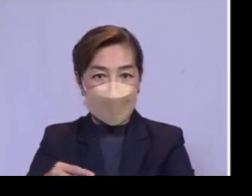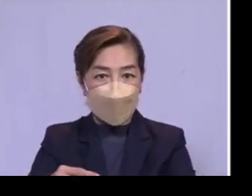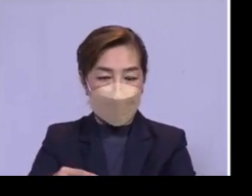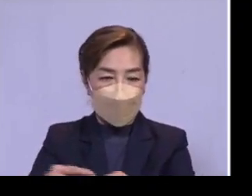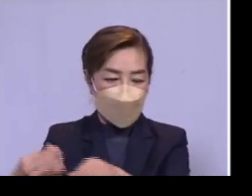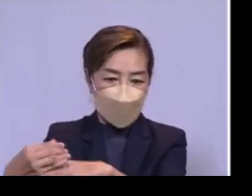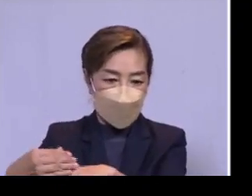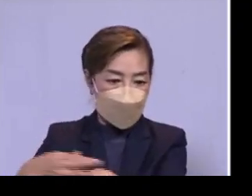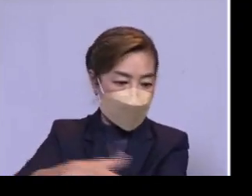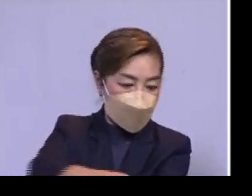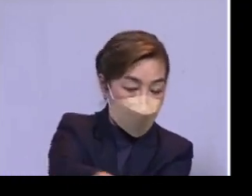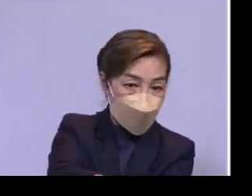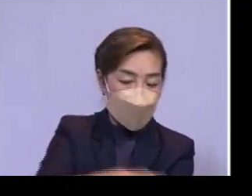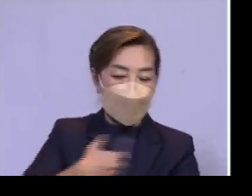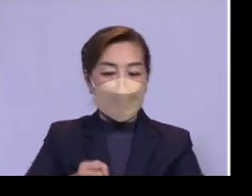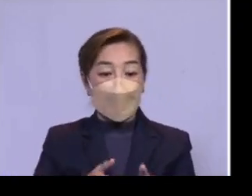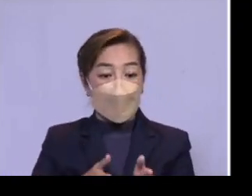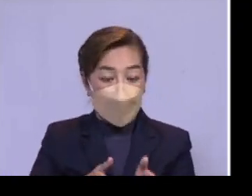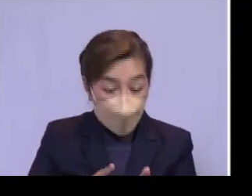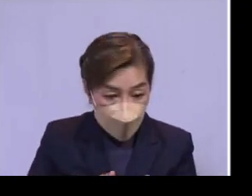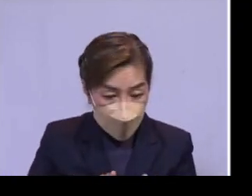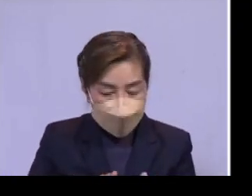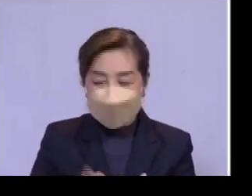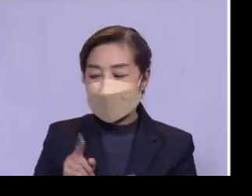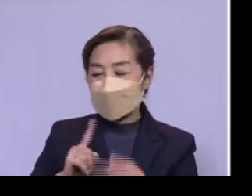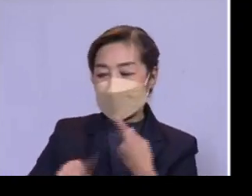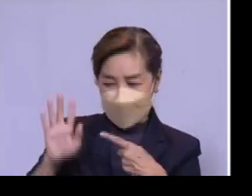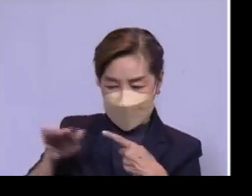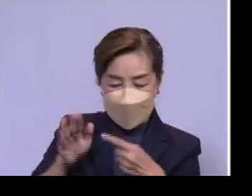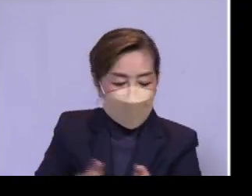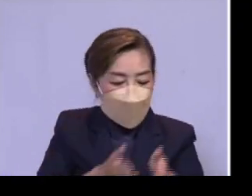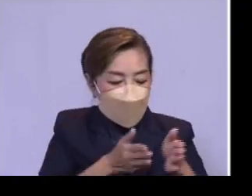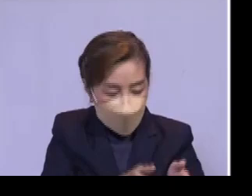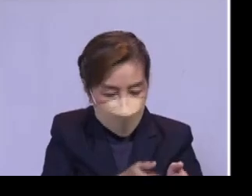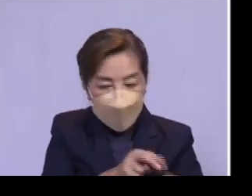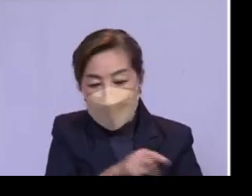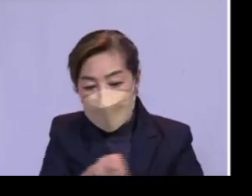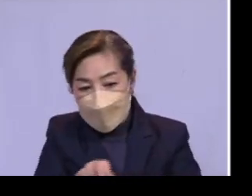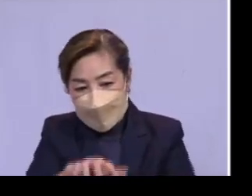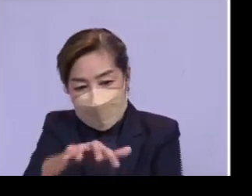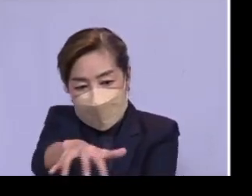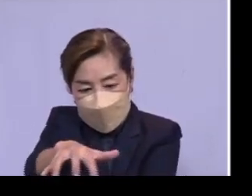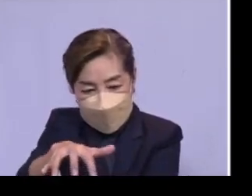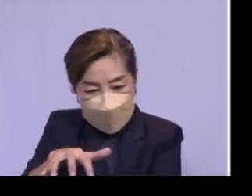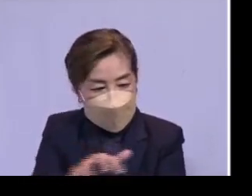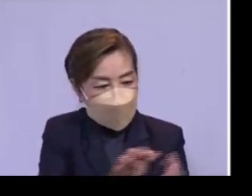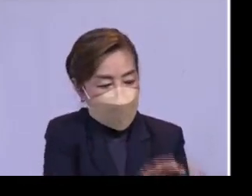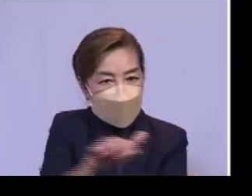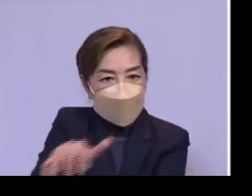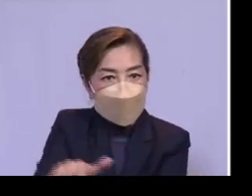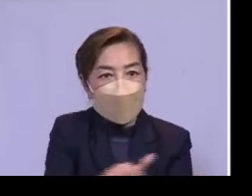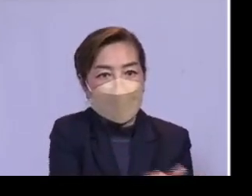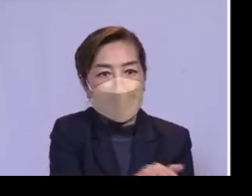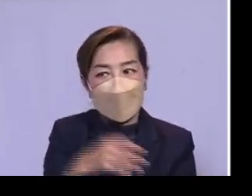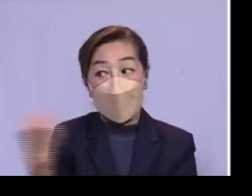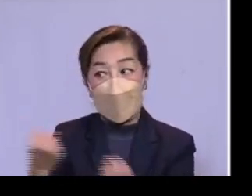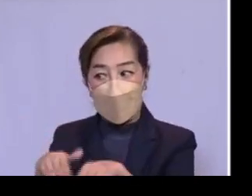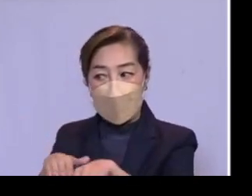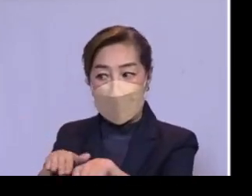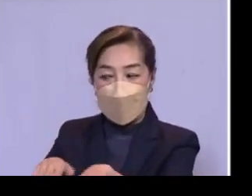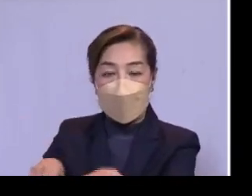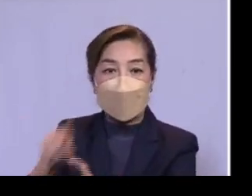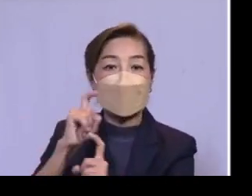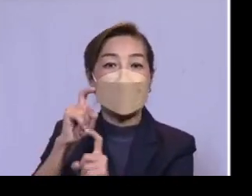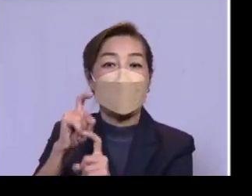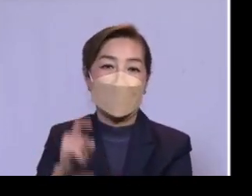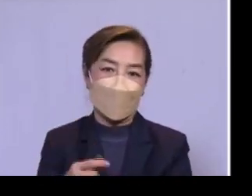ใจเรียกเพื่อนว่าขอให้หยุดรถเพื่อที่จะมาเก็บต้นอ้อยที่มันไหลลงมาเนี่ยเพราะกลัวว่าจะเกิดอันตรายกับคนที่ขับตามมา